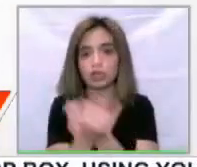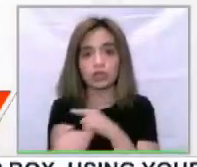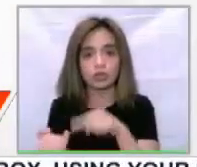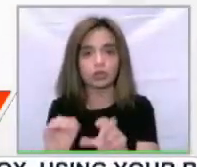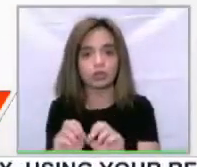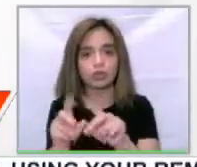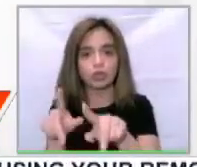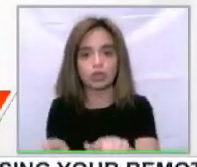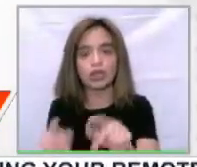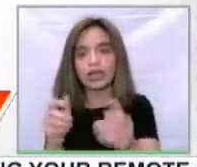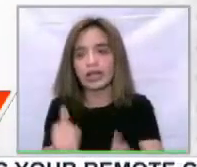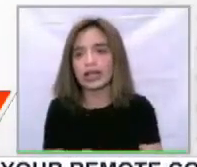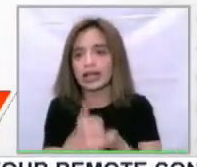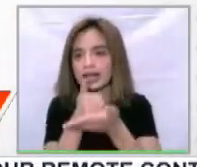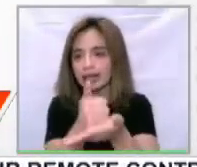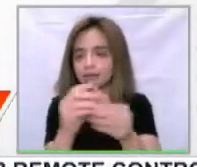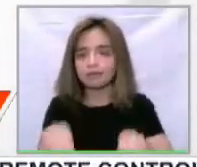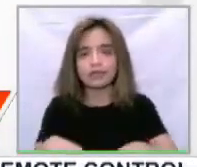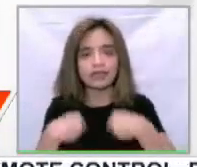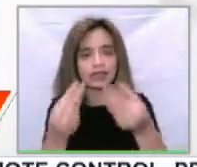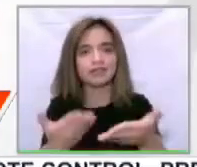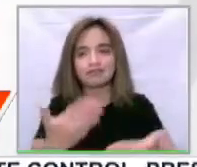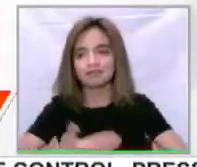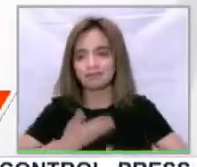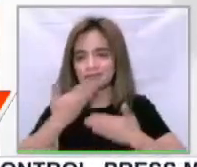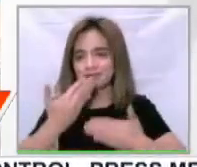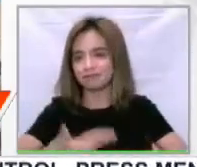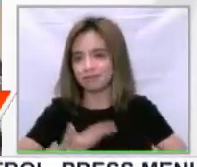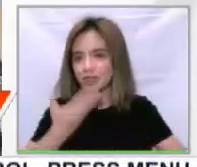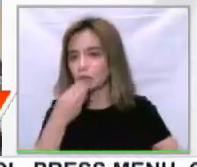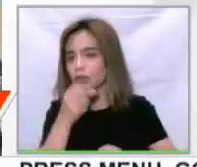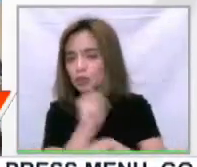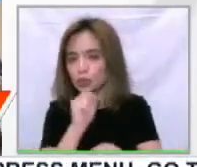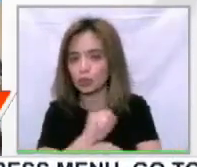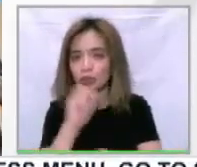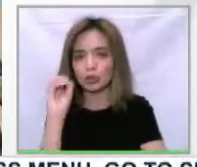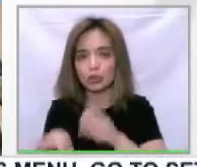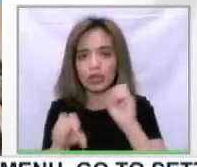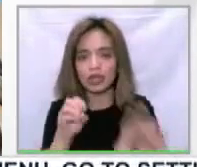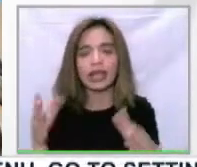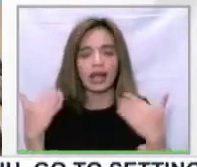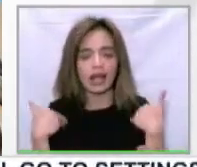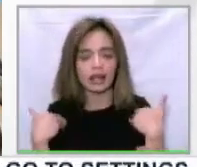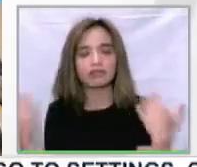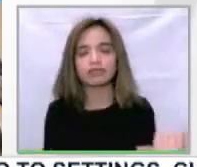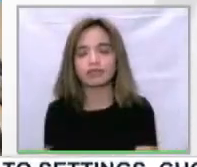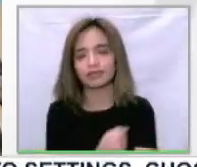mapasaya mga lakal at mapalaganap ang pag-ibig ngayong Pasko.